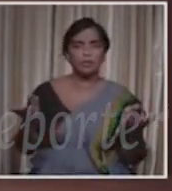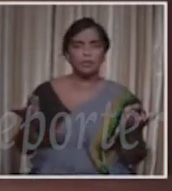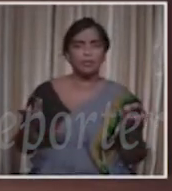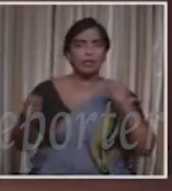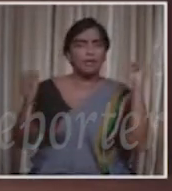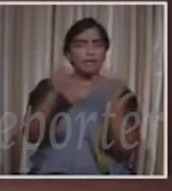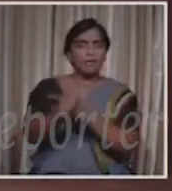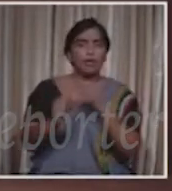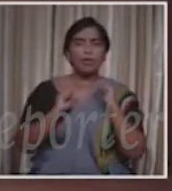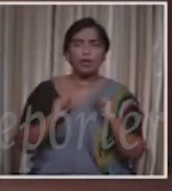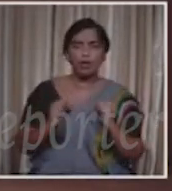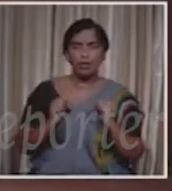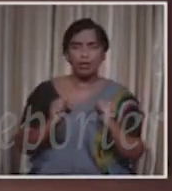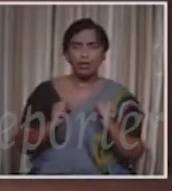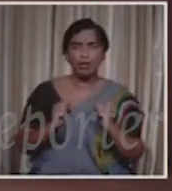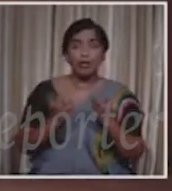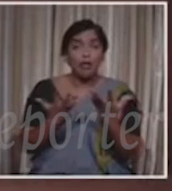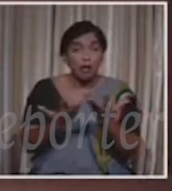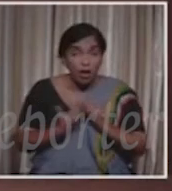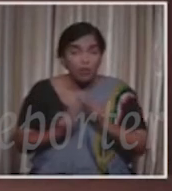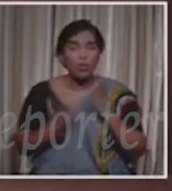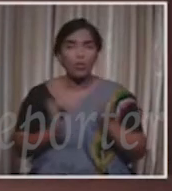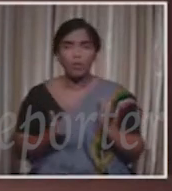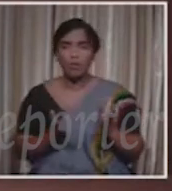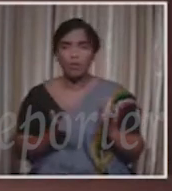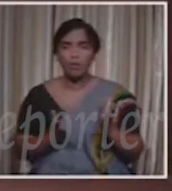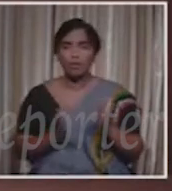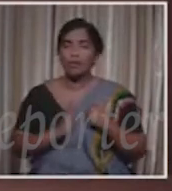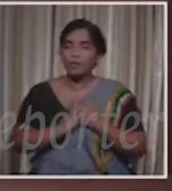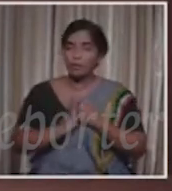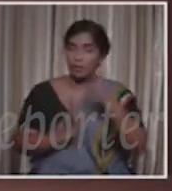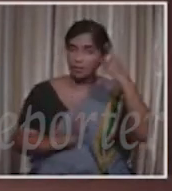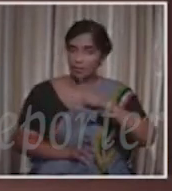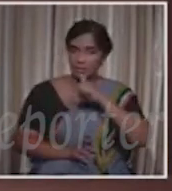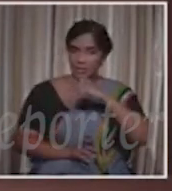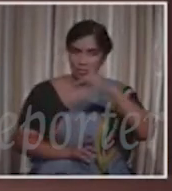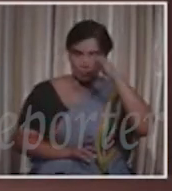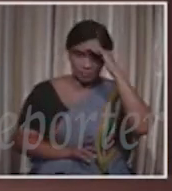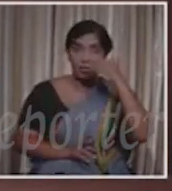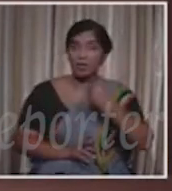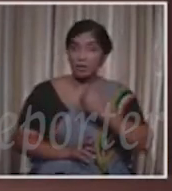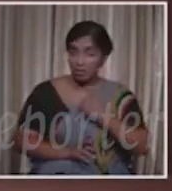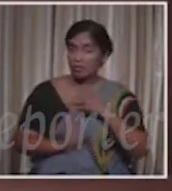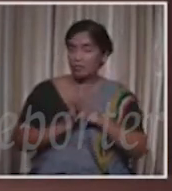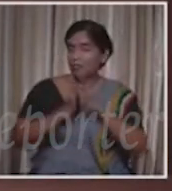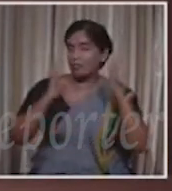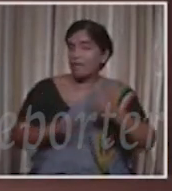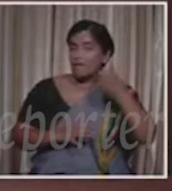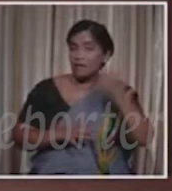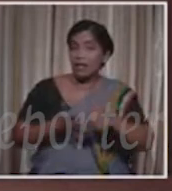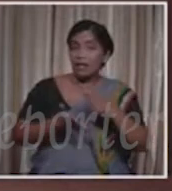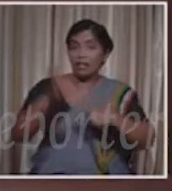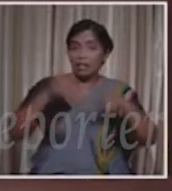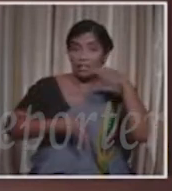ඝාතකයි කාටද අවශ්‍ය වීති වෙන්නේ මේක ගරු නියෝජක කතානායකතුමනි අපිට වඩාත් වැදගත් දේශපාලන භූමිකාව මේක